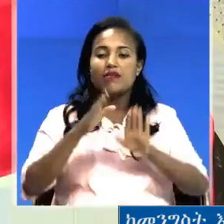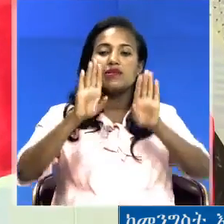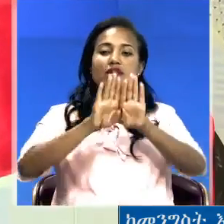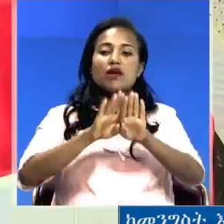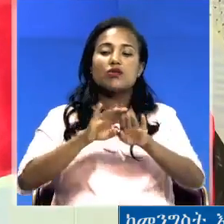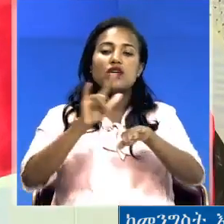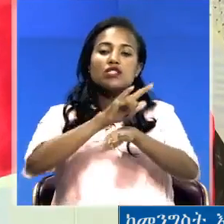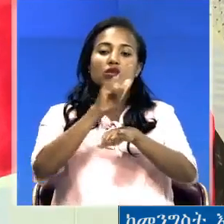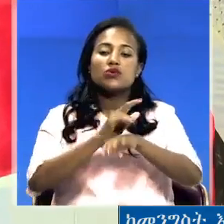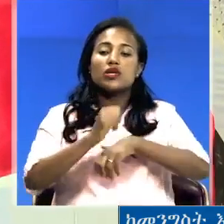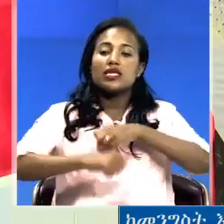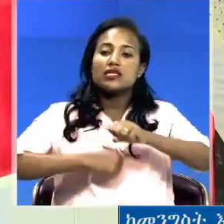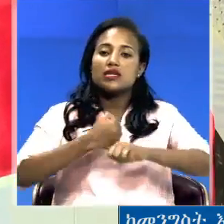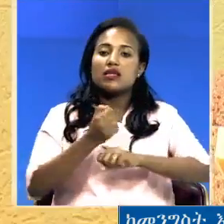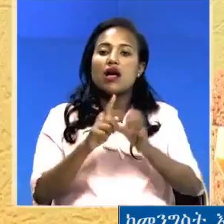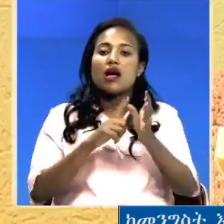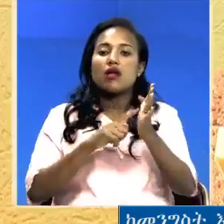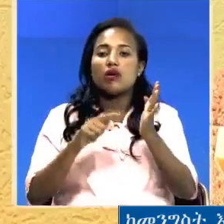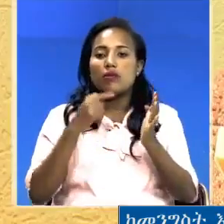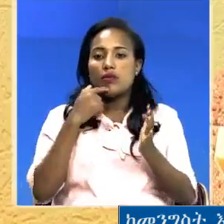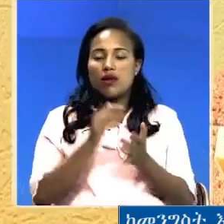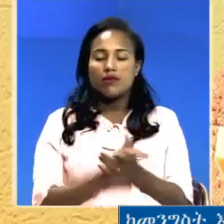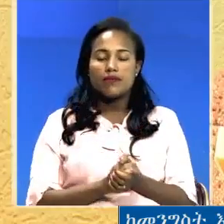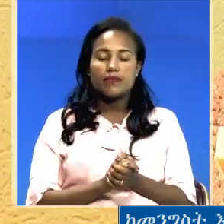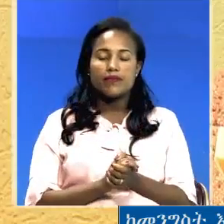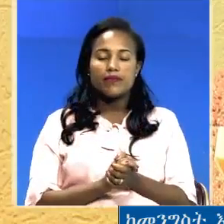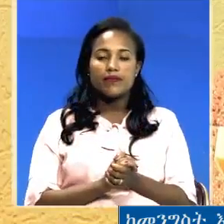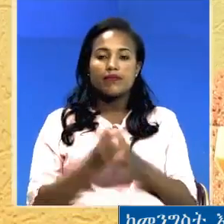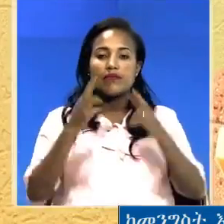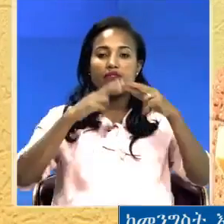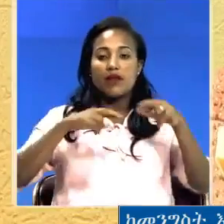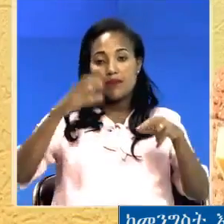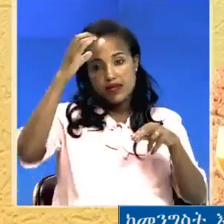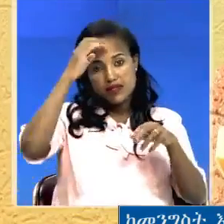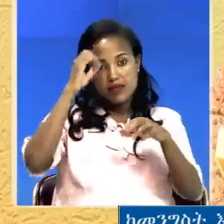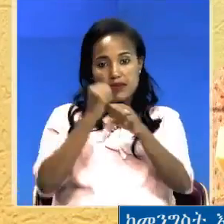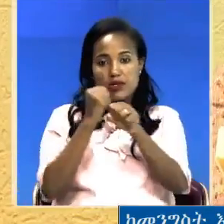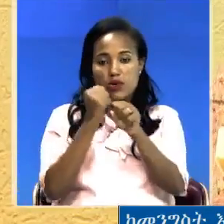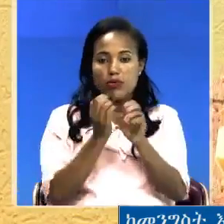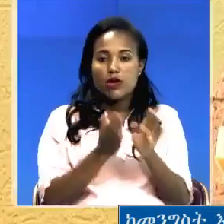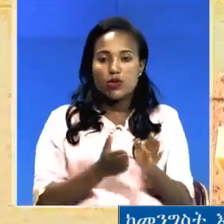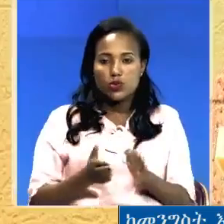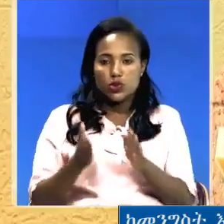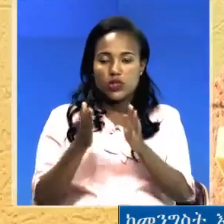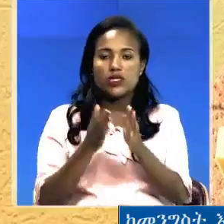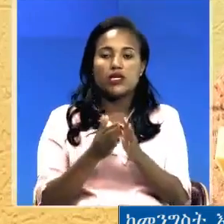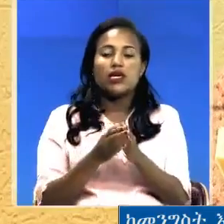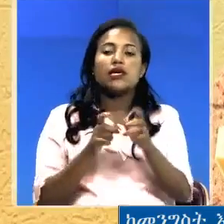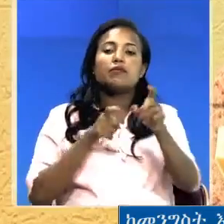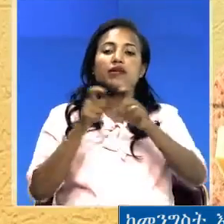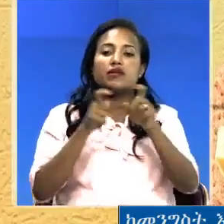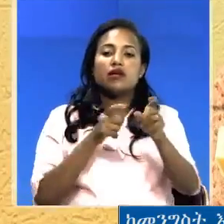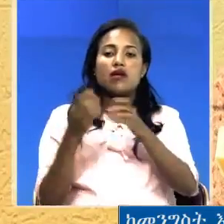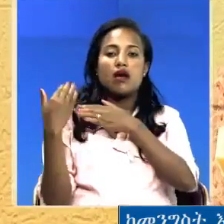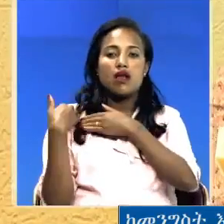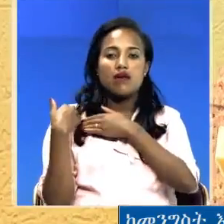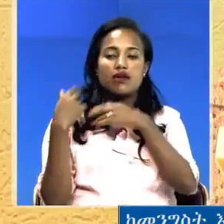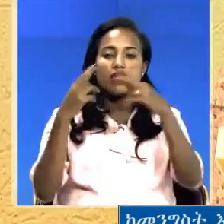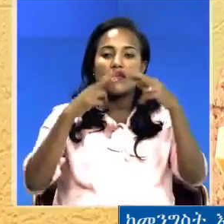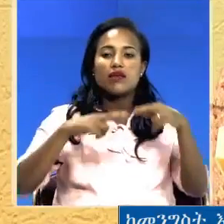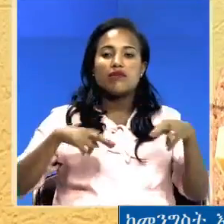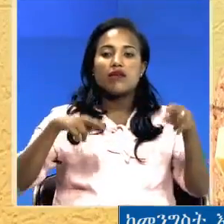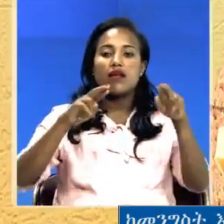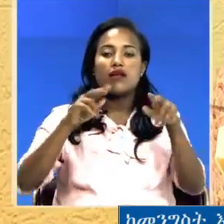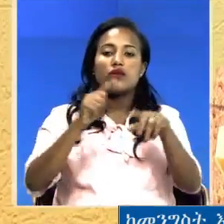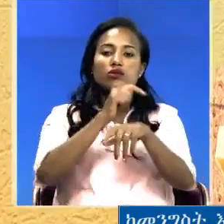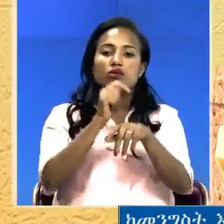ዜጎችን ለእንግልት ዳርጓል ብለዋል። ፌደራል መንግስት የሚሰሩ መንገዶችን የማስተዳደር ኃላፊነት የፌደራል ተቋም